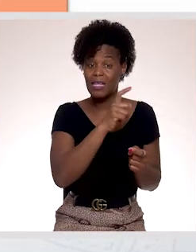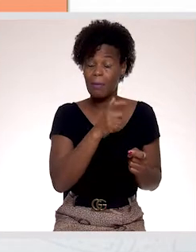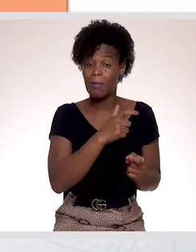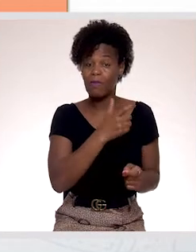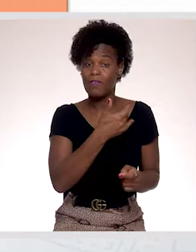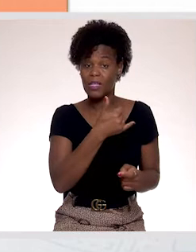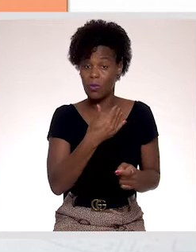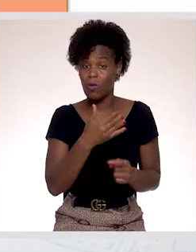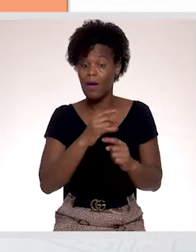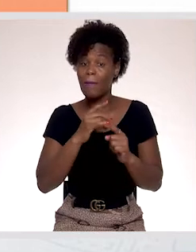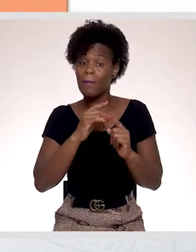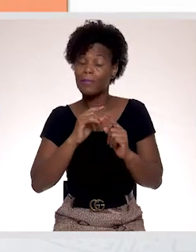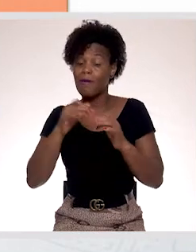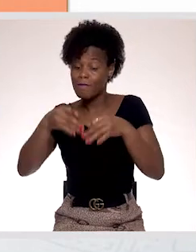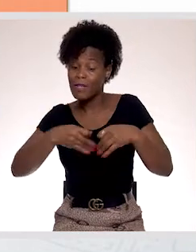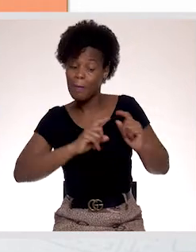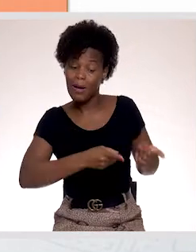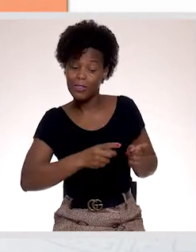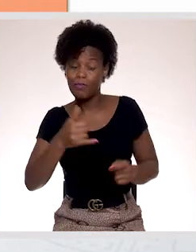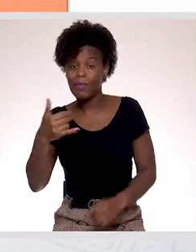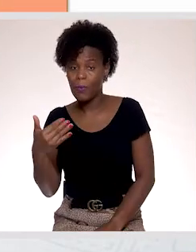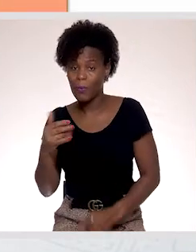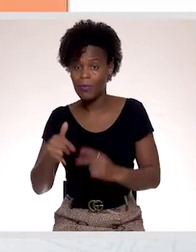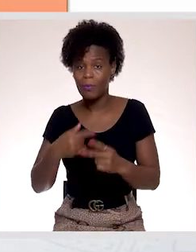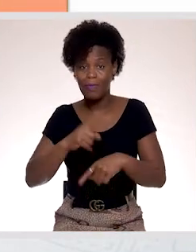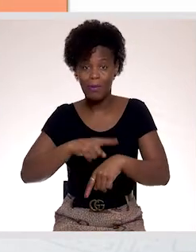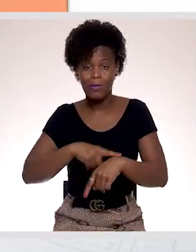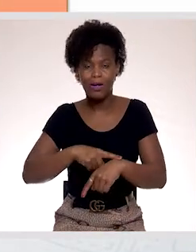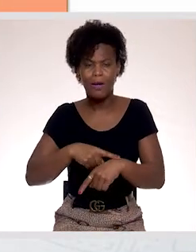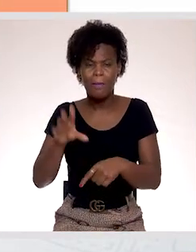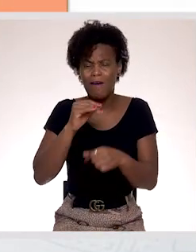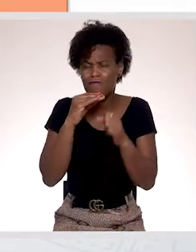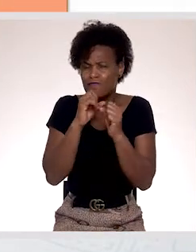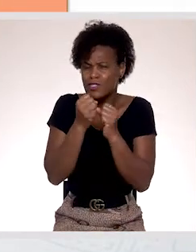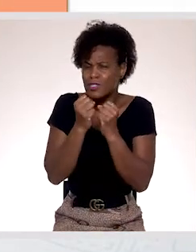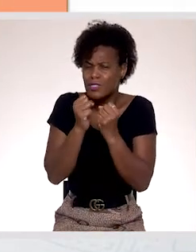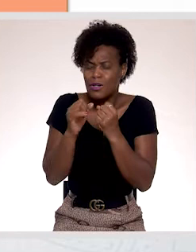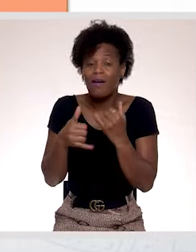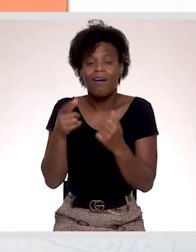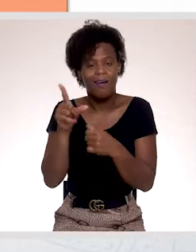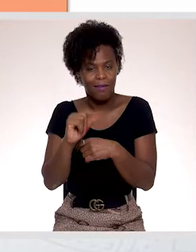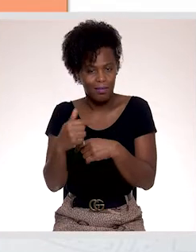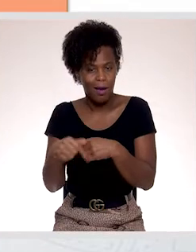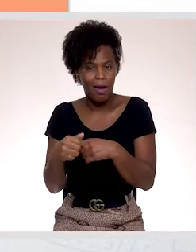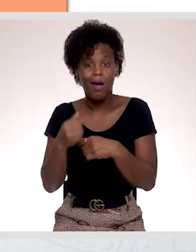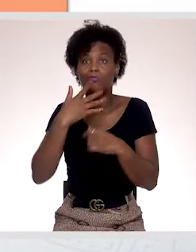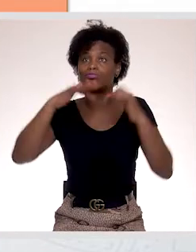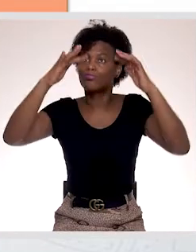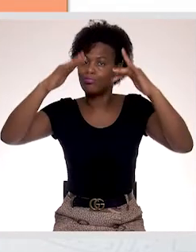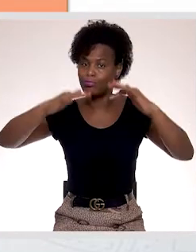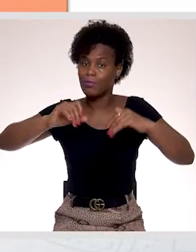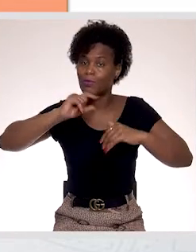se termine le 20 mars. Pendant cette période, il fait plus froid et aussi il peut